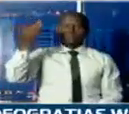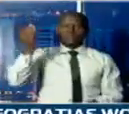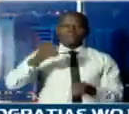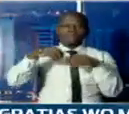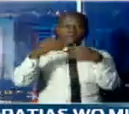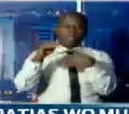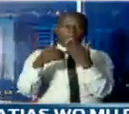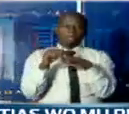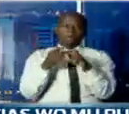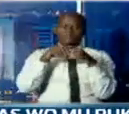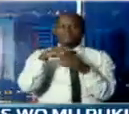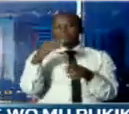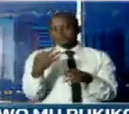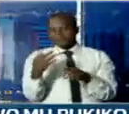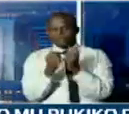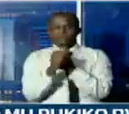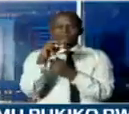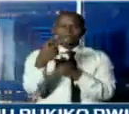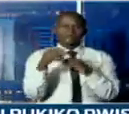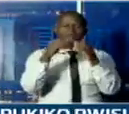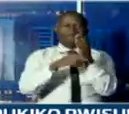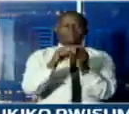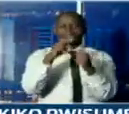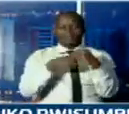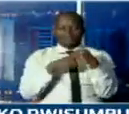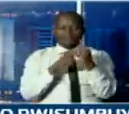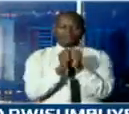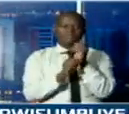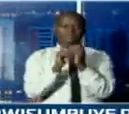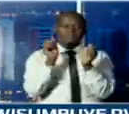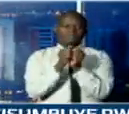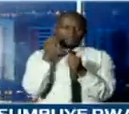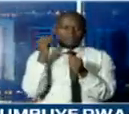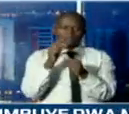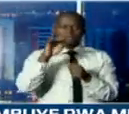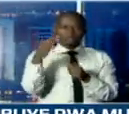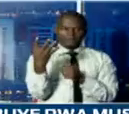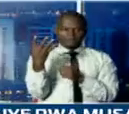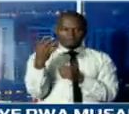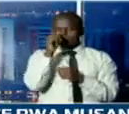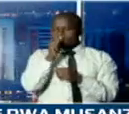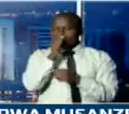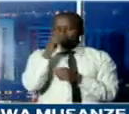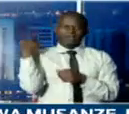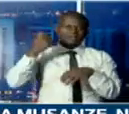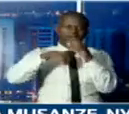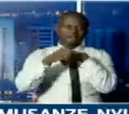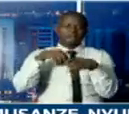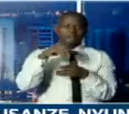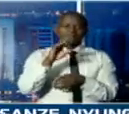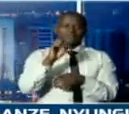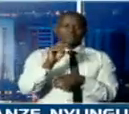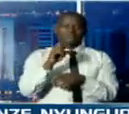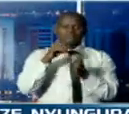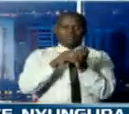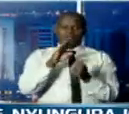bitangwa, bizava kuri bitatu bibe bibiri, bitangwe ku itariki ya 7 n'iya 10 z'ukwezi kwa 4. Umunyamabanga nshingwabikorwa wa CNRG